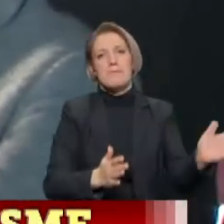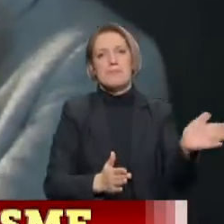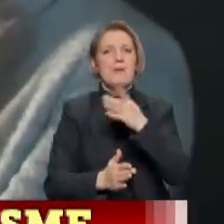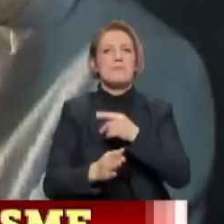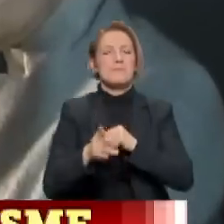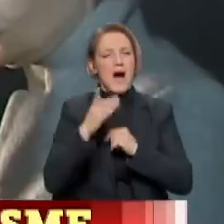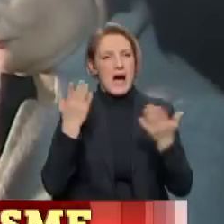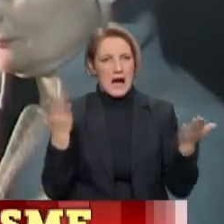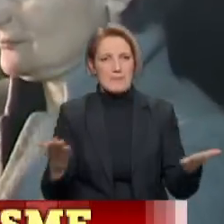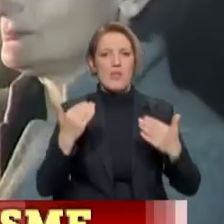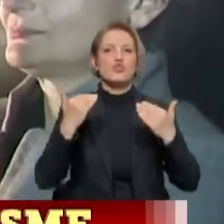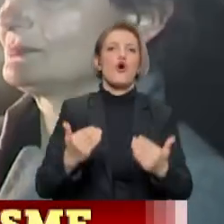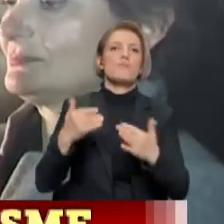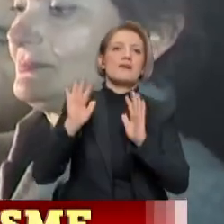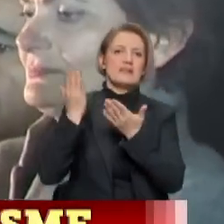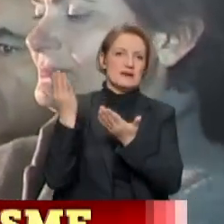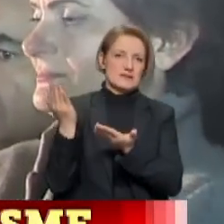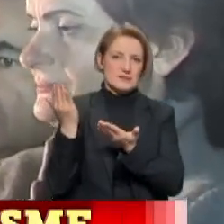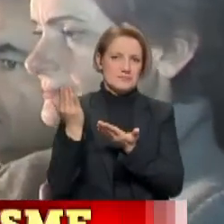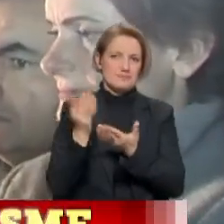Ama doymadılar.